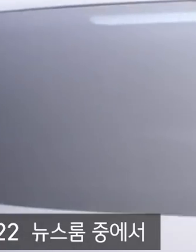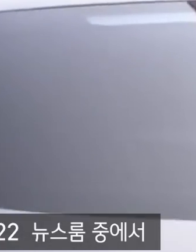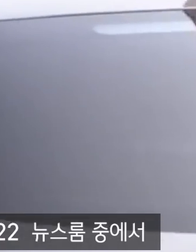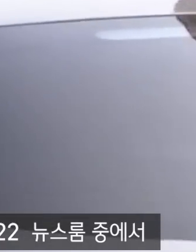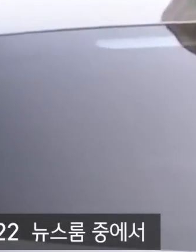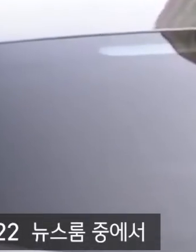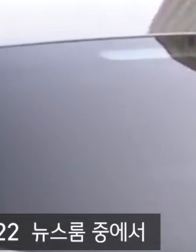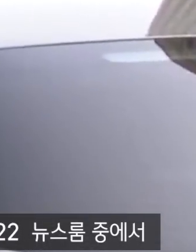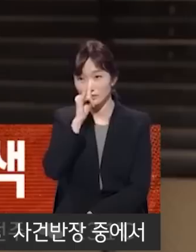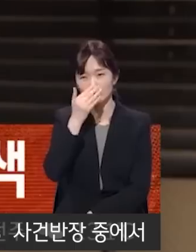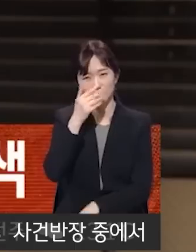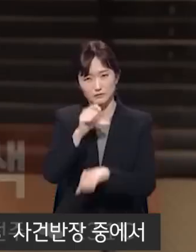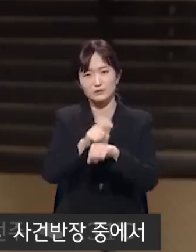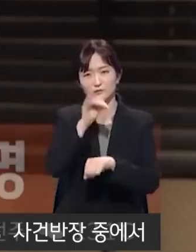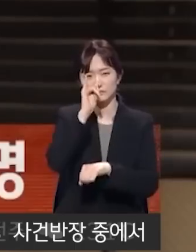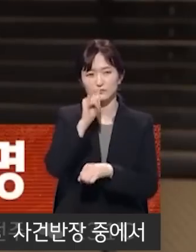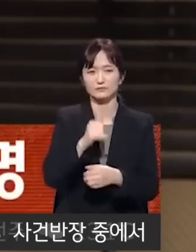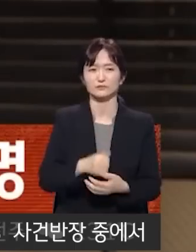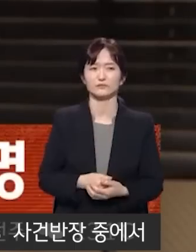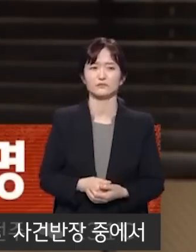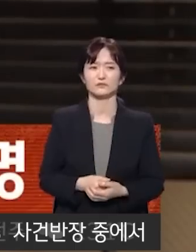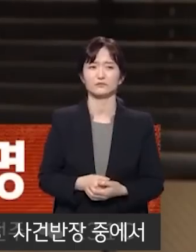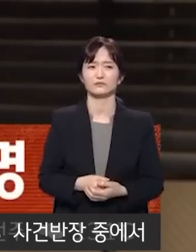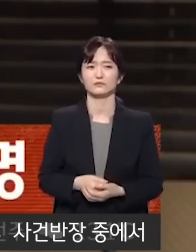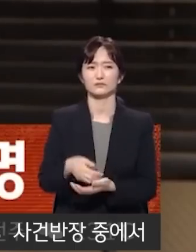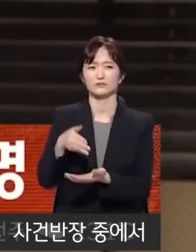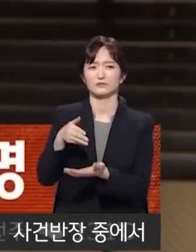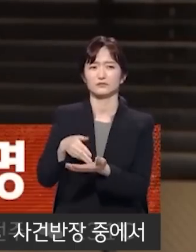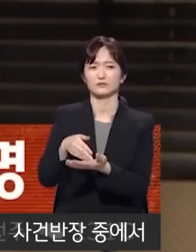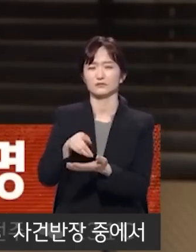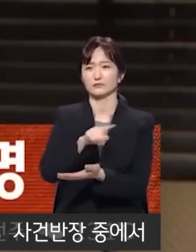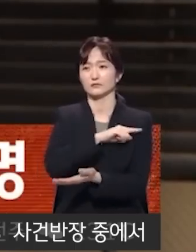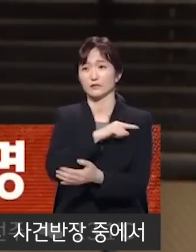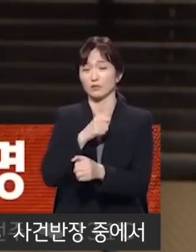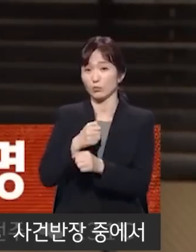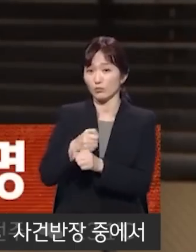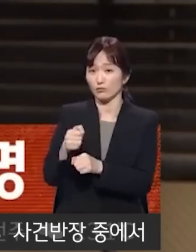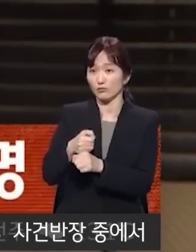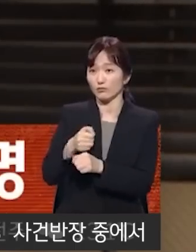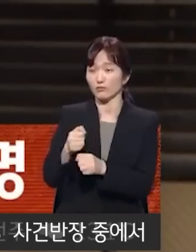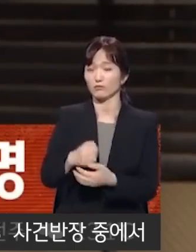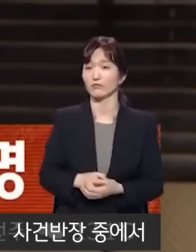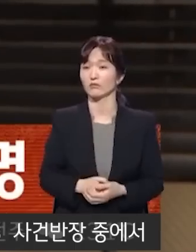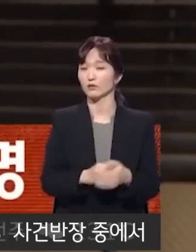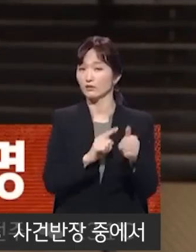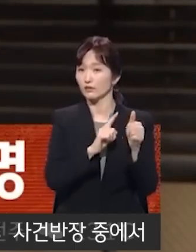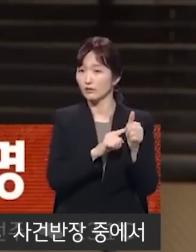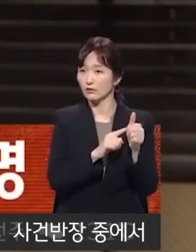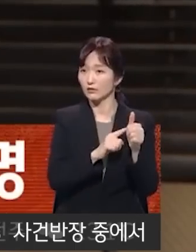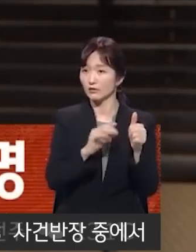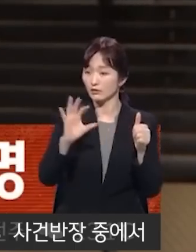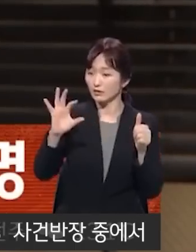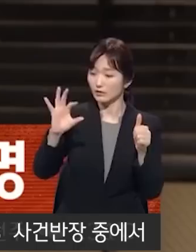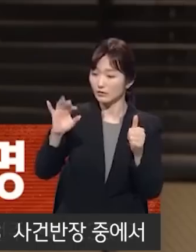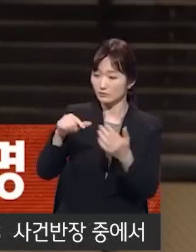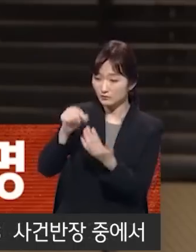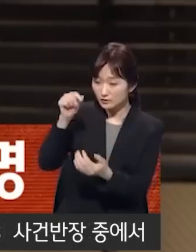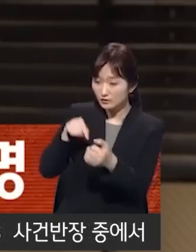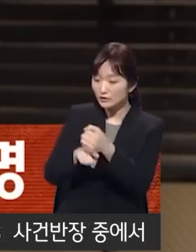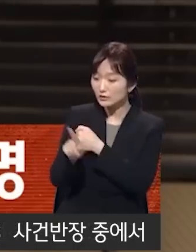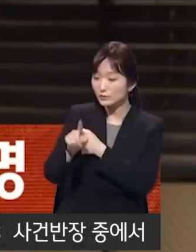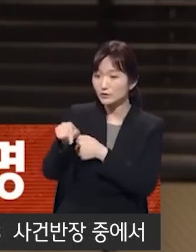윤정주입니다 저는이 뉴스에서 제일 당황스러웠던게이 남성이 저 화장실을 고른 이유가